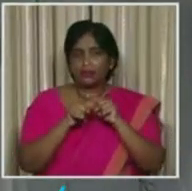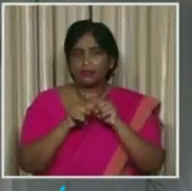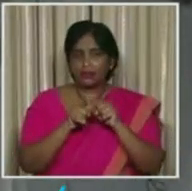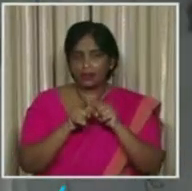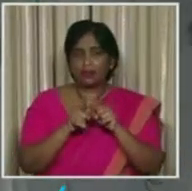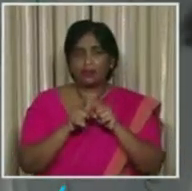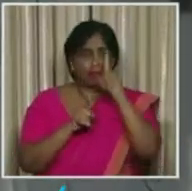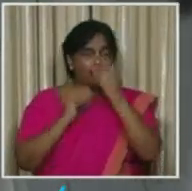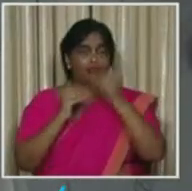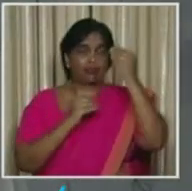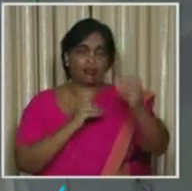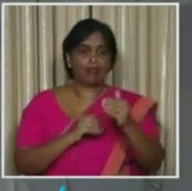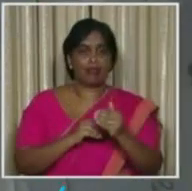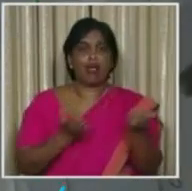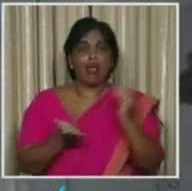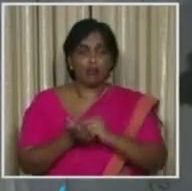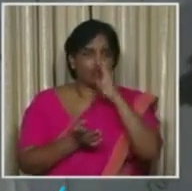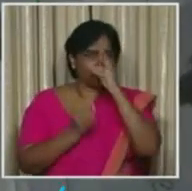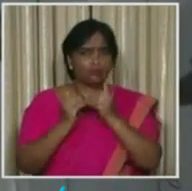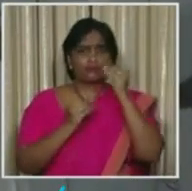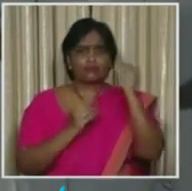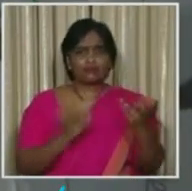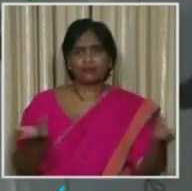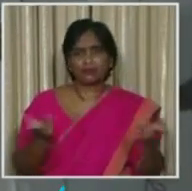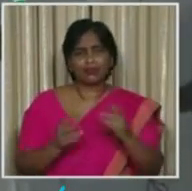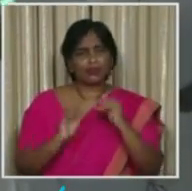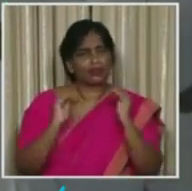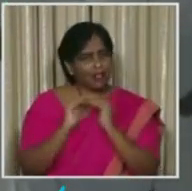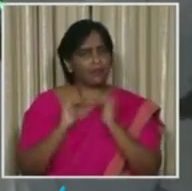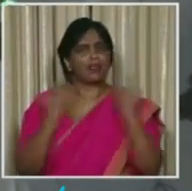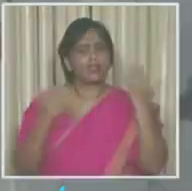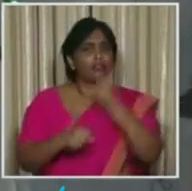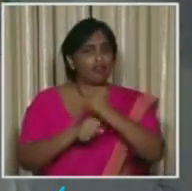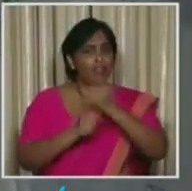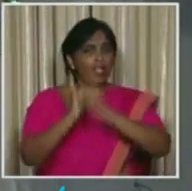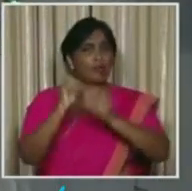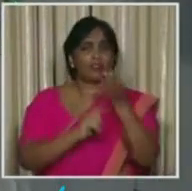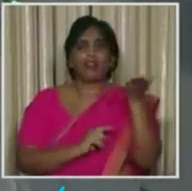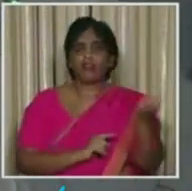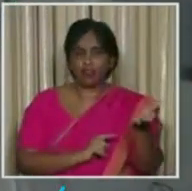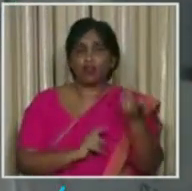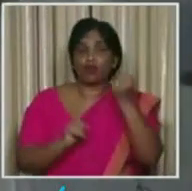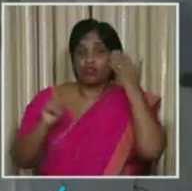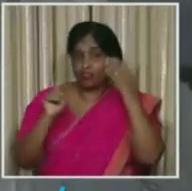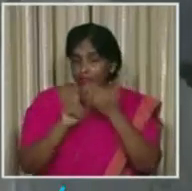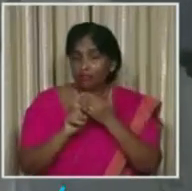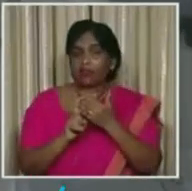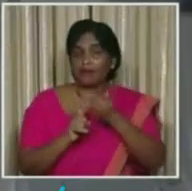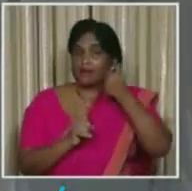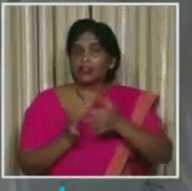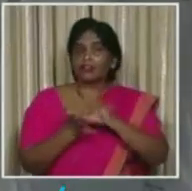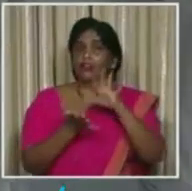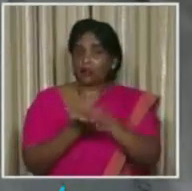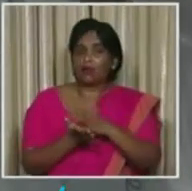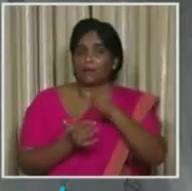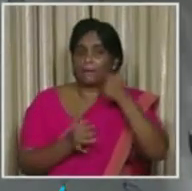මාස දෙකක් කල් ගත්ත ප්‍රශ්නයක් ආයි සද්දගෙන කල් දාන්න කියලා මොනතරම් සදාචාරවත් නැද්ද මුදල් රාජ්‍ය ඇමතිතුමා දිනිද්දි ඒක නිසා මුදල් සම්බන්ධ තීරණාත්මක ප්‍රශ්නයක් ඒකට උත්තරයක් දෙන්න